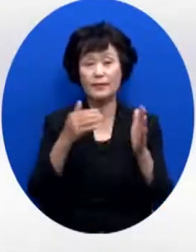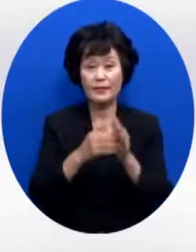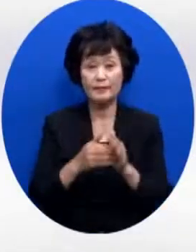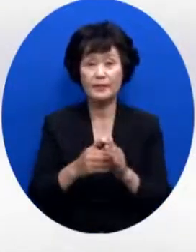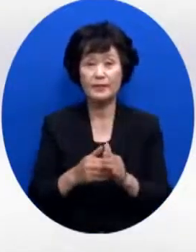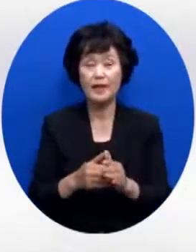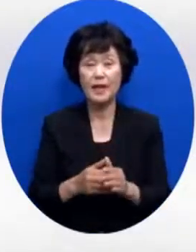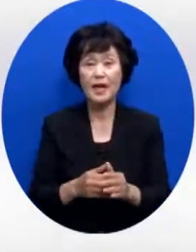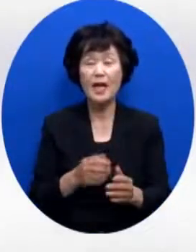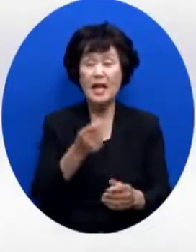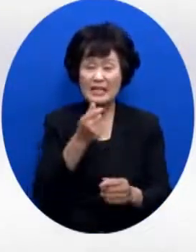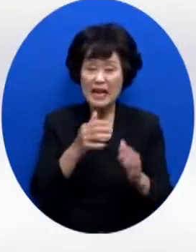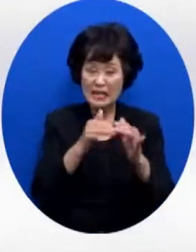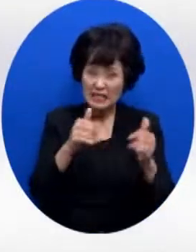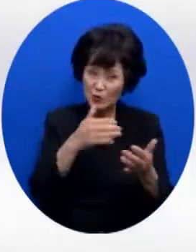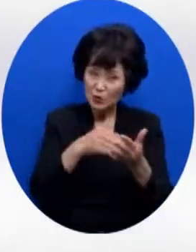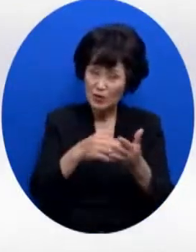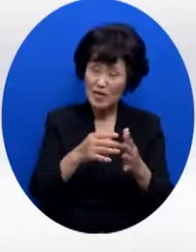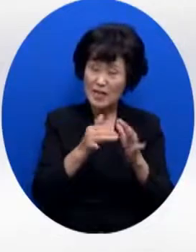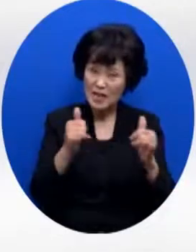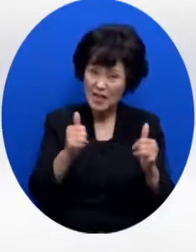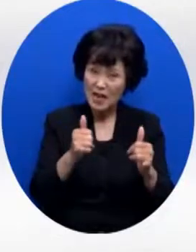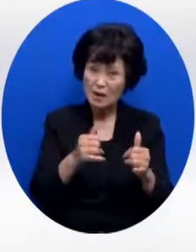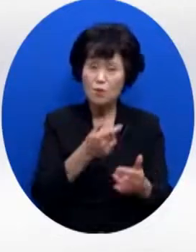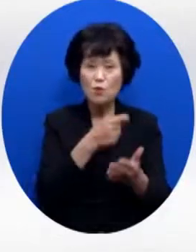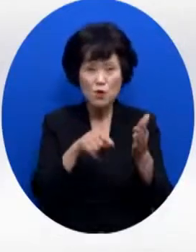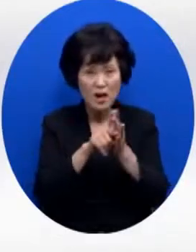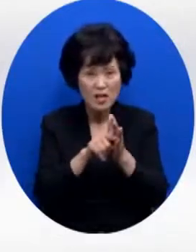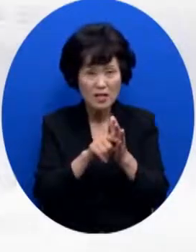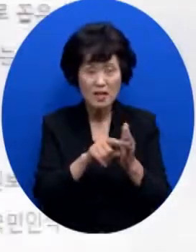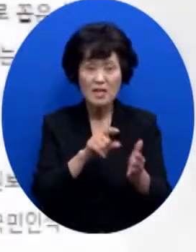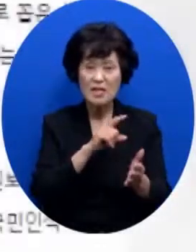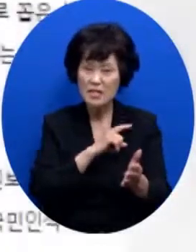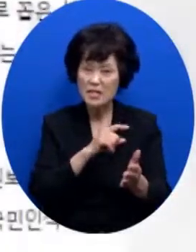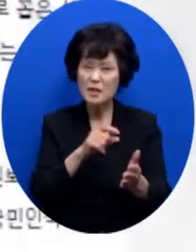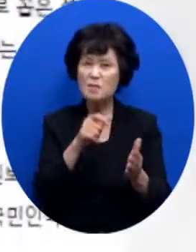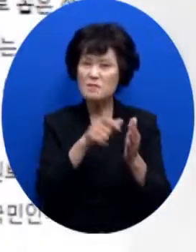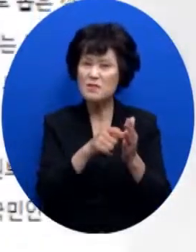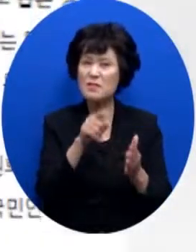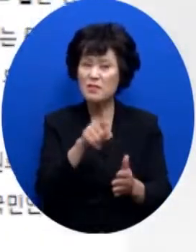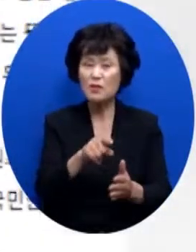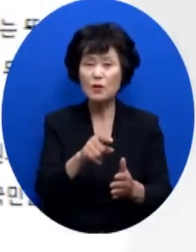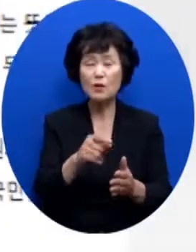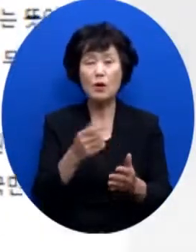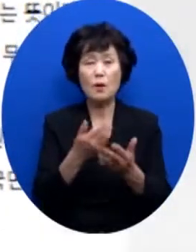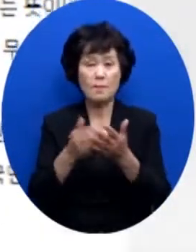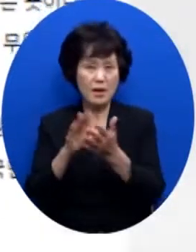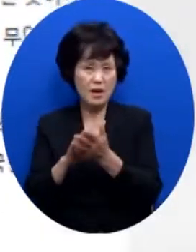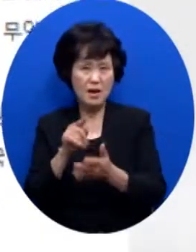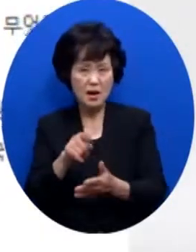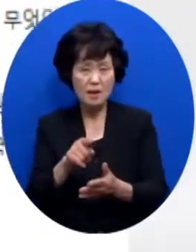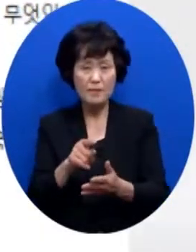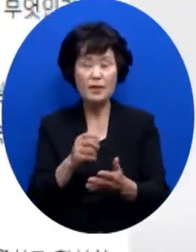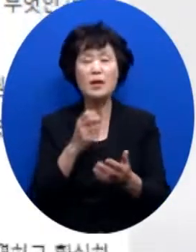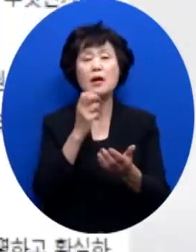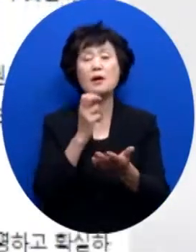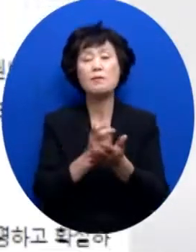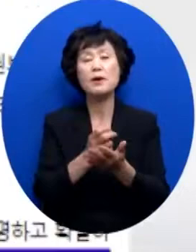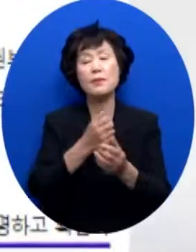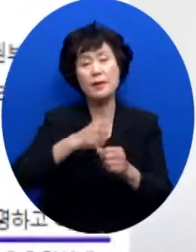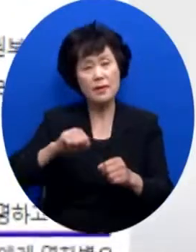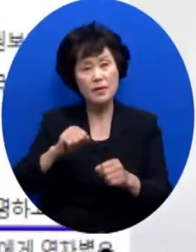소수자 인권을 보호한다는 명분으로 국회에 제출된 차별금지법을 재정 하면 헌법이 보장하는 국민의